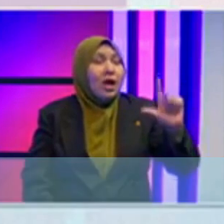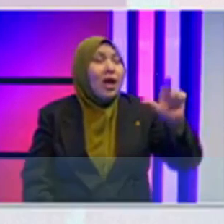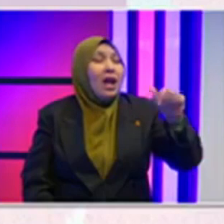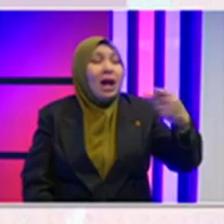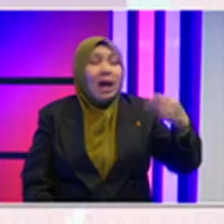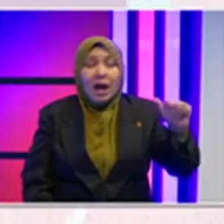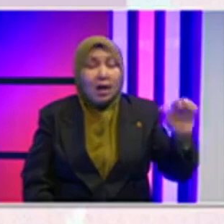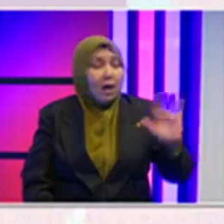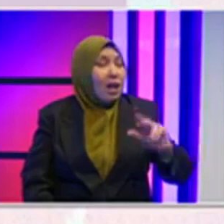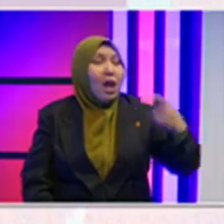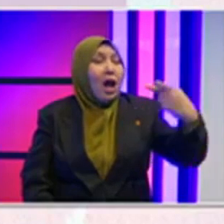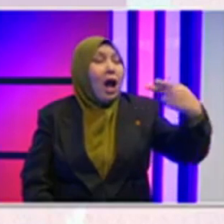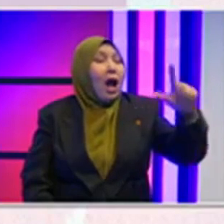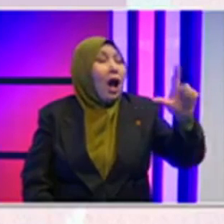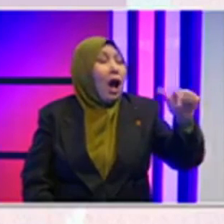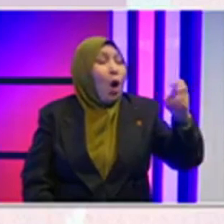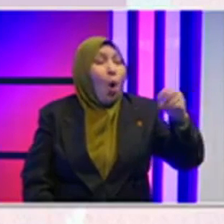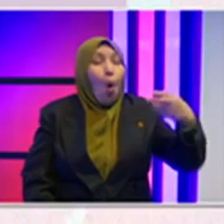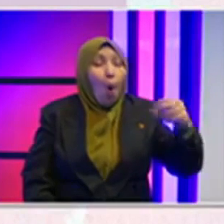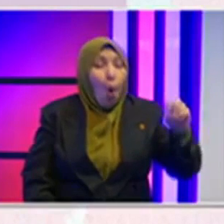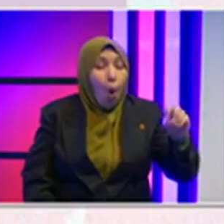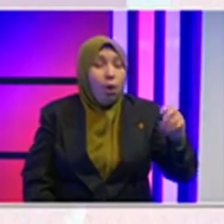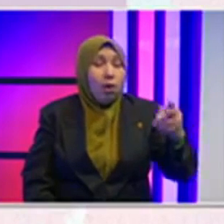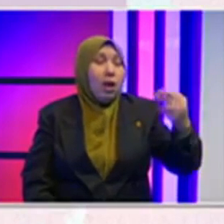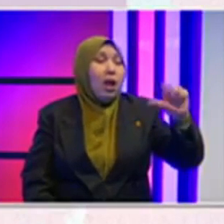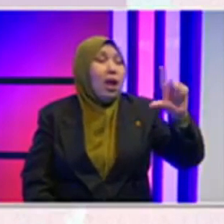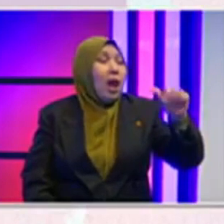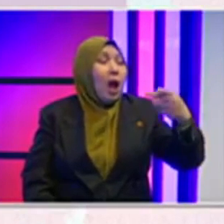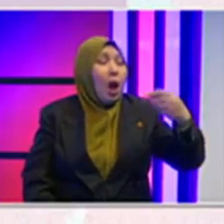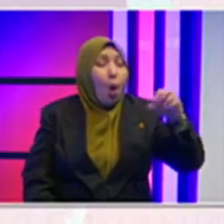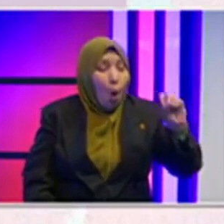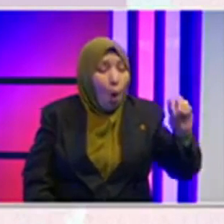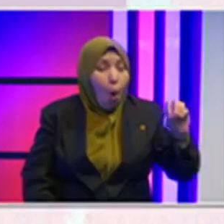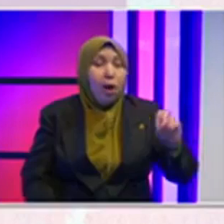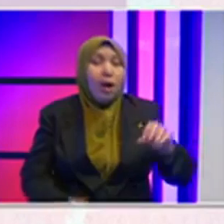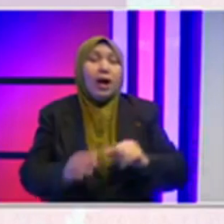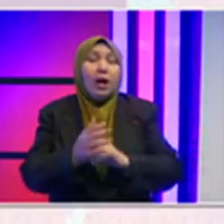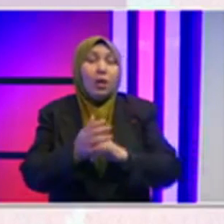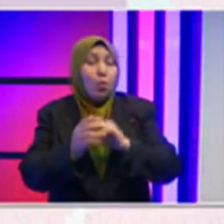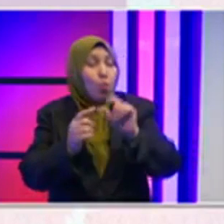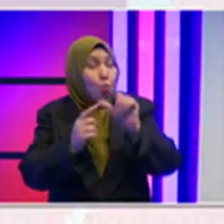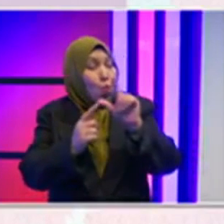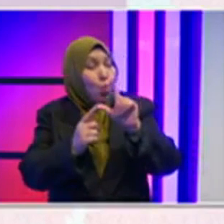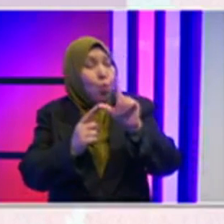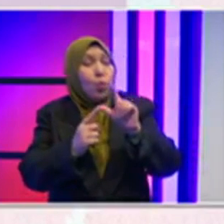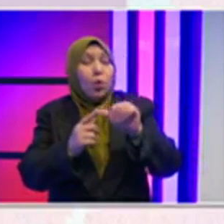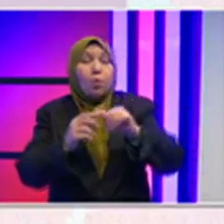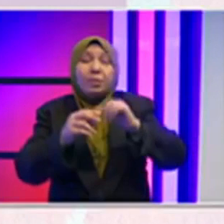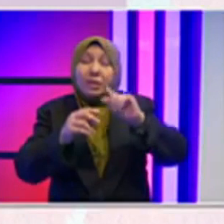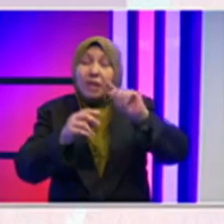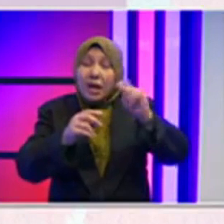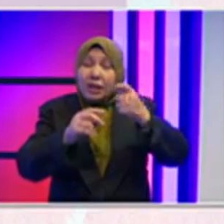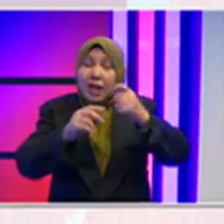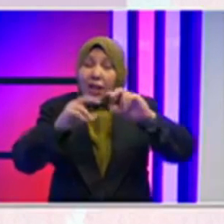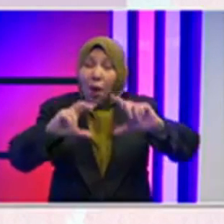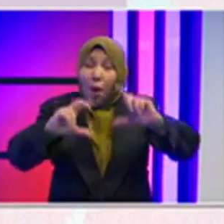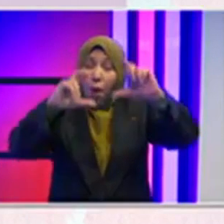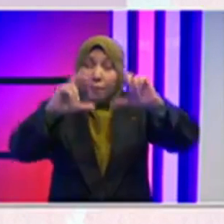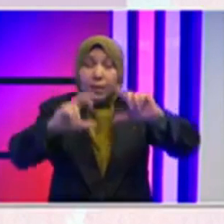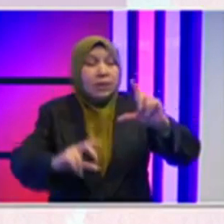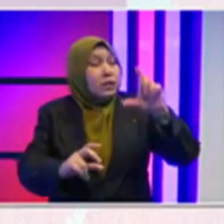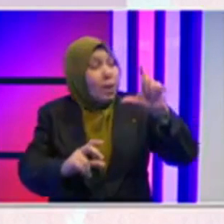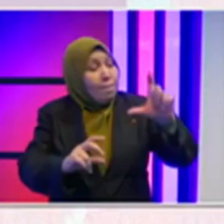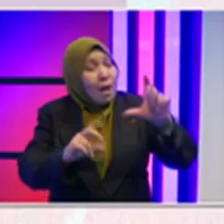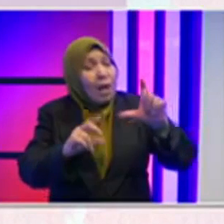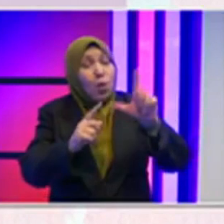kadang Lahat black hole kan kita belajar sebelum menyanyikan buruh tingkatan tebal dia Billy huruf-huruf